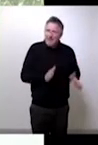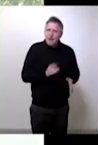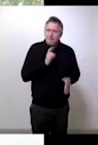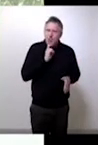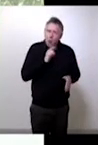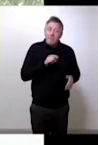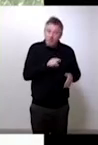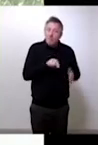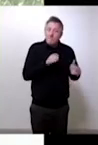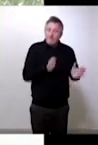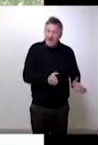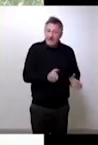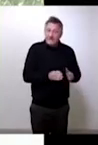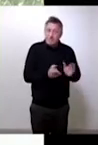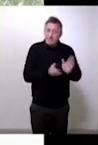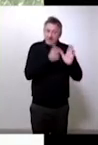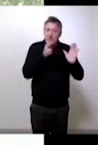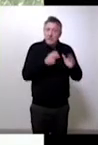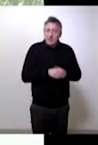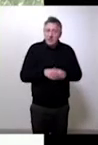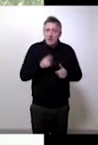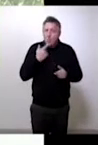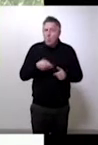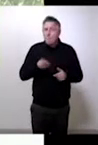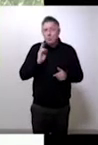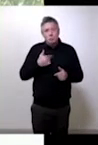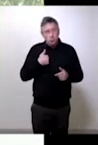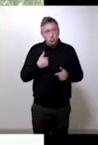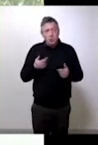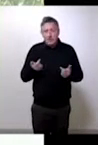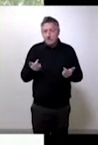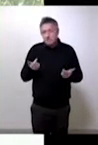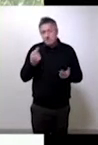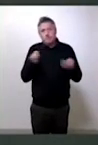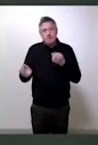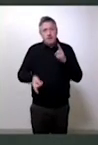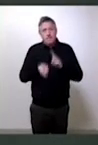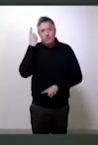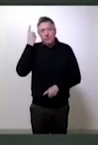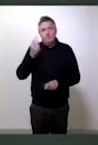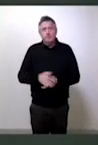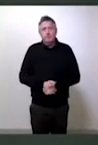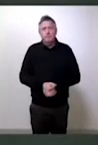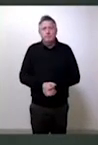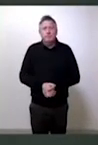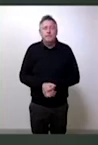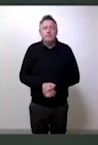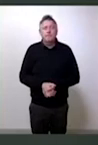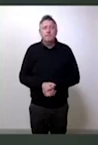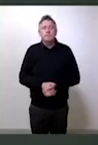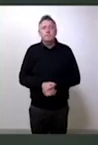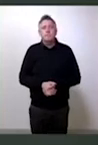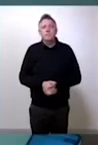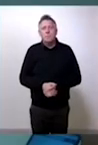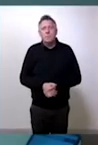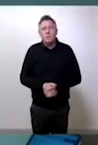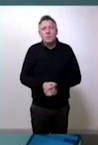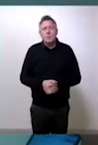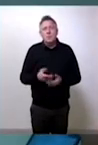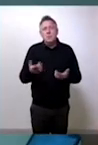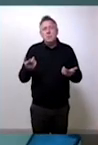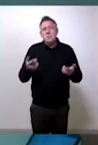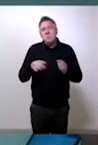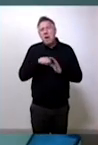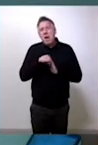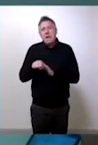permettre d'être un peu plus régulateurs dans le secteur du diffus. Parmi les axes prioritaires qu'on avait identifiés tout à l'heure, on